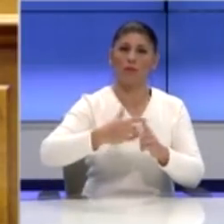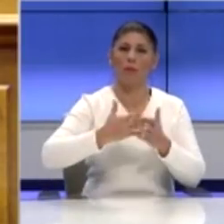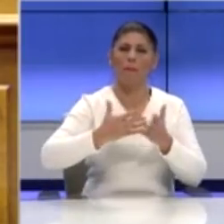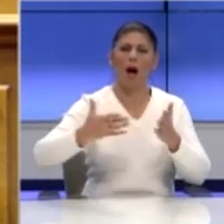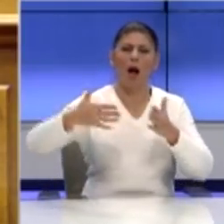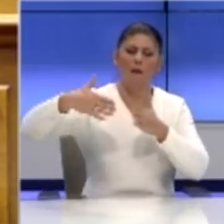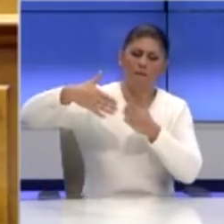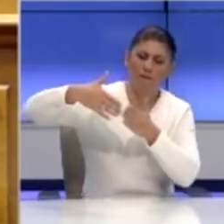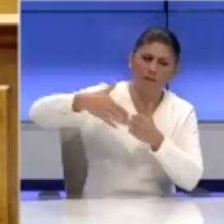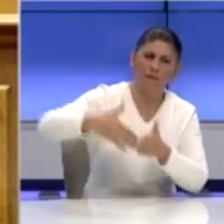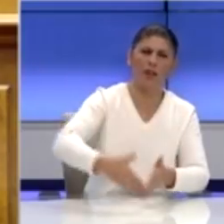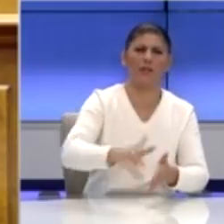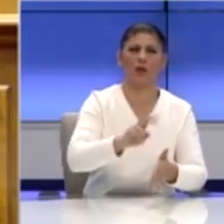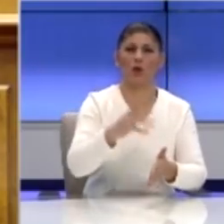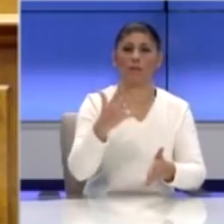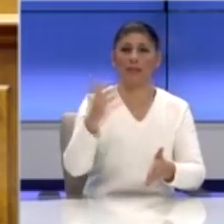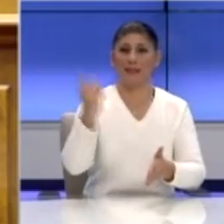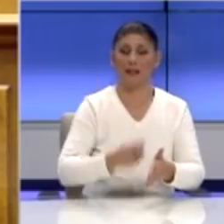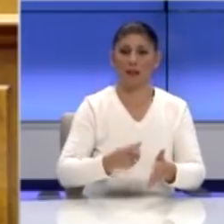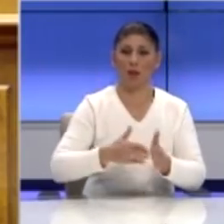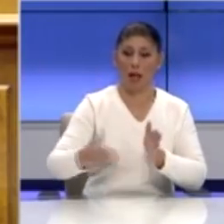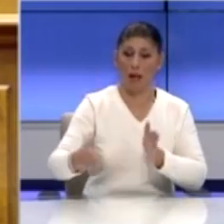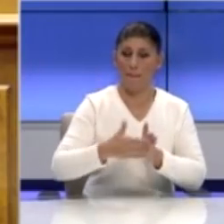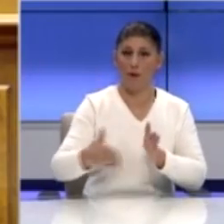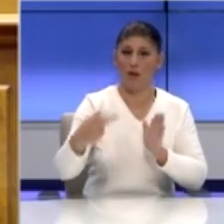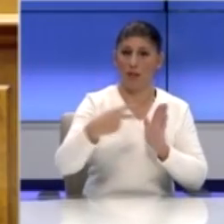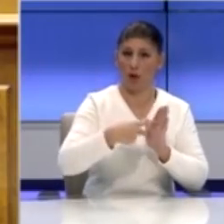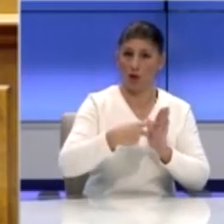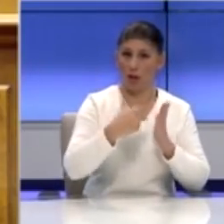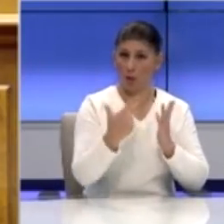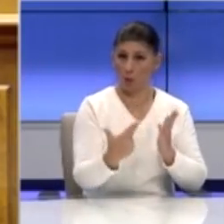μεγάλη βύθιση του 25% την περίοδο